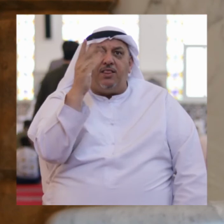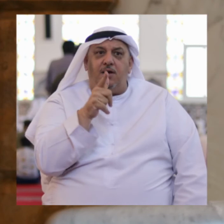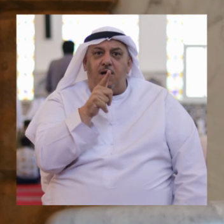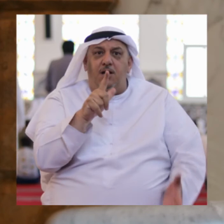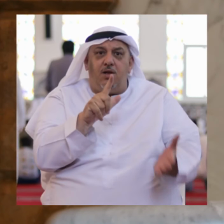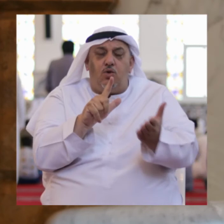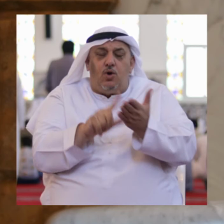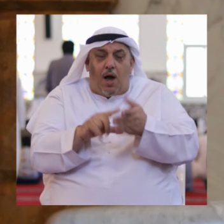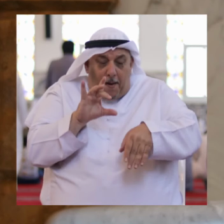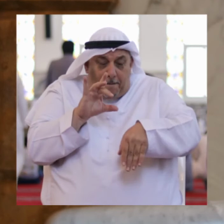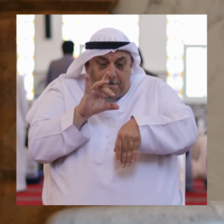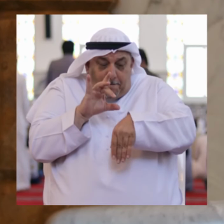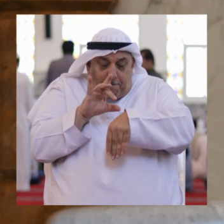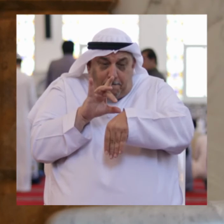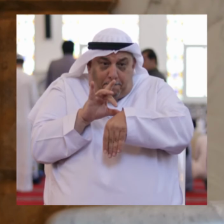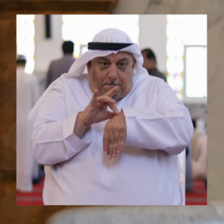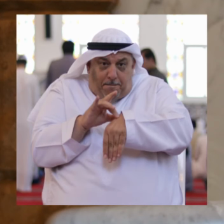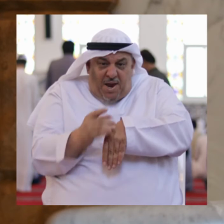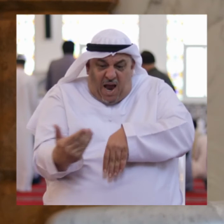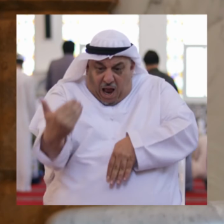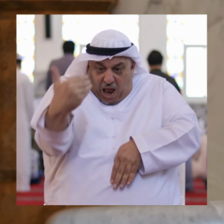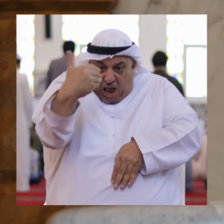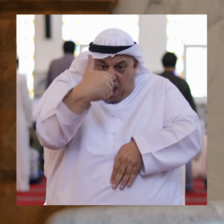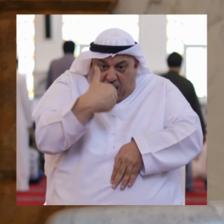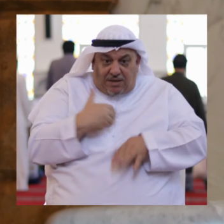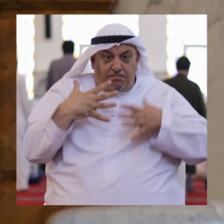مرضت فلم تعدني